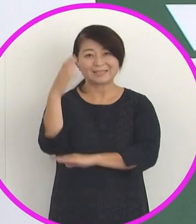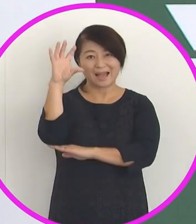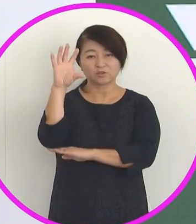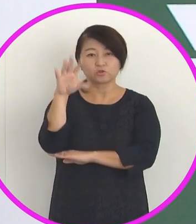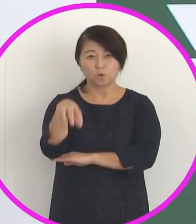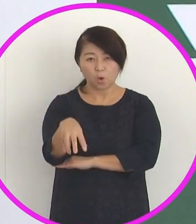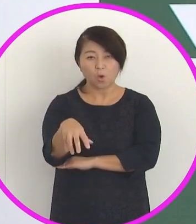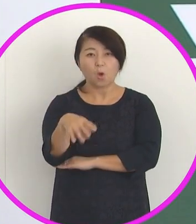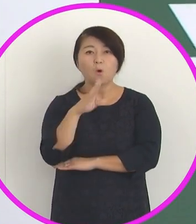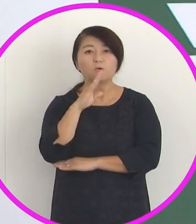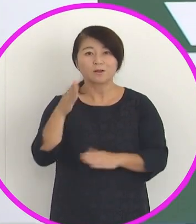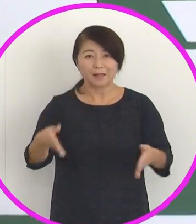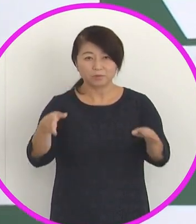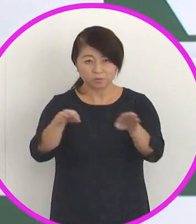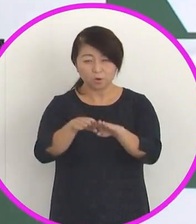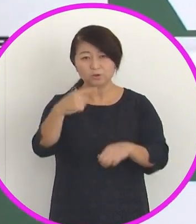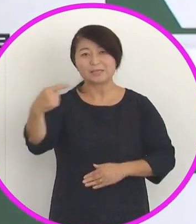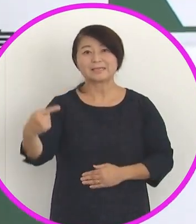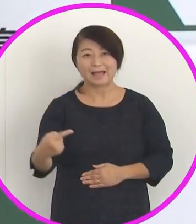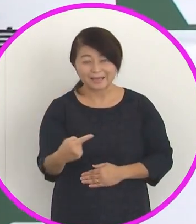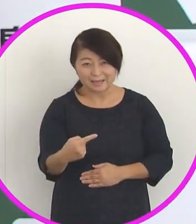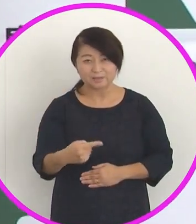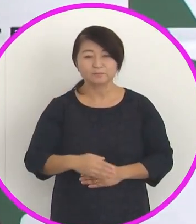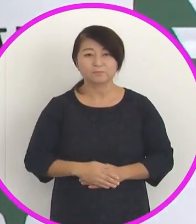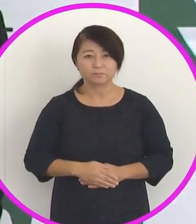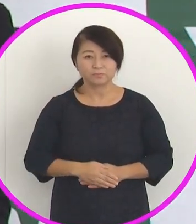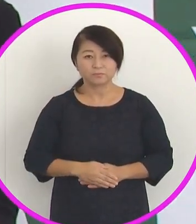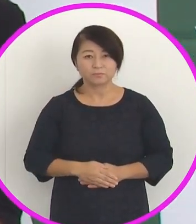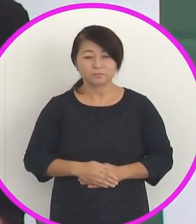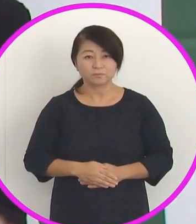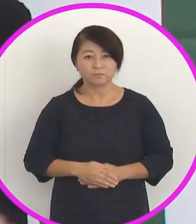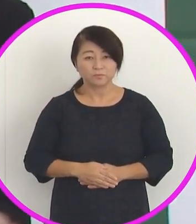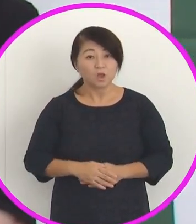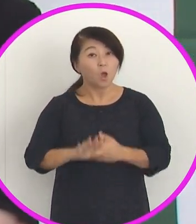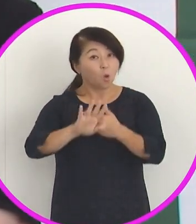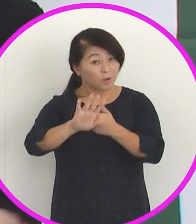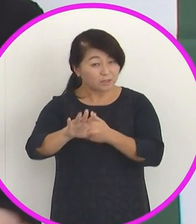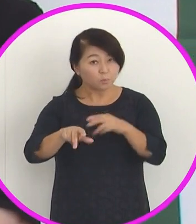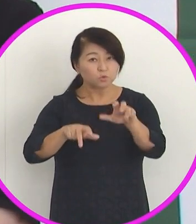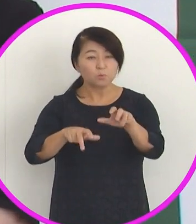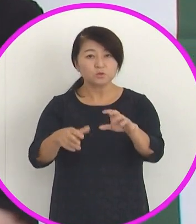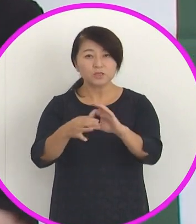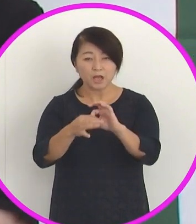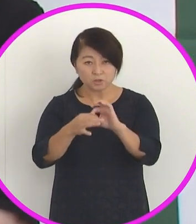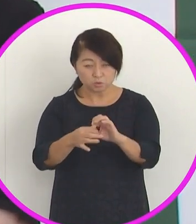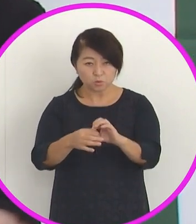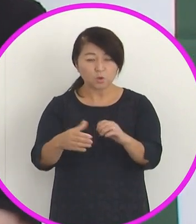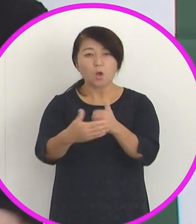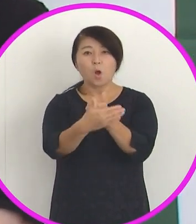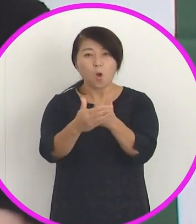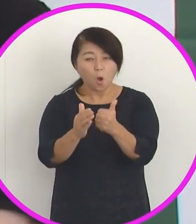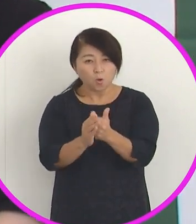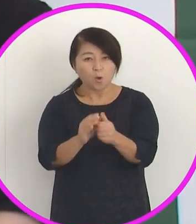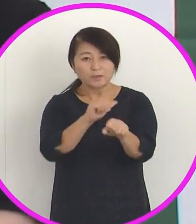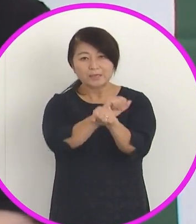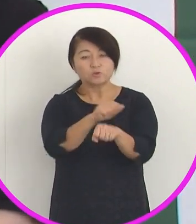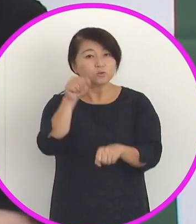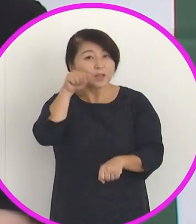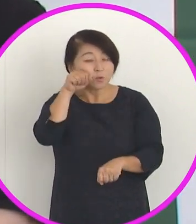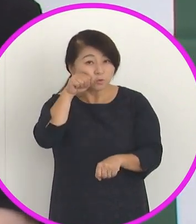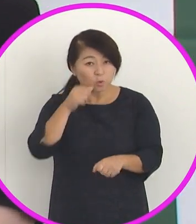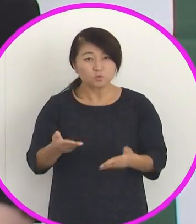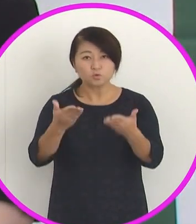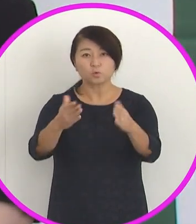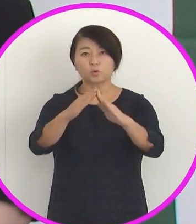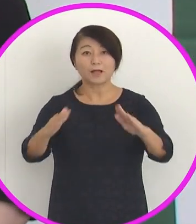展示スペースです。 動物に関するイベントといえば、市役所では保護犬猫の譲渡会を開催していますよ